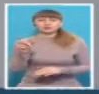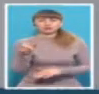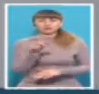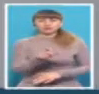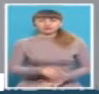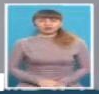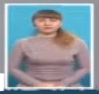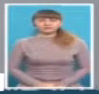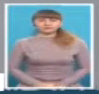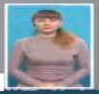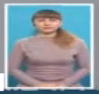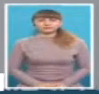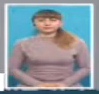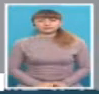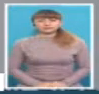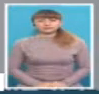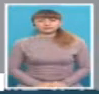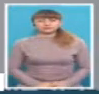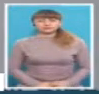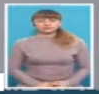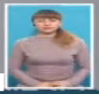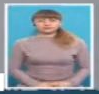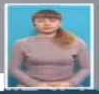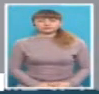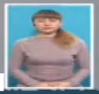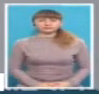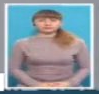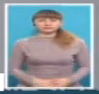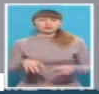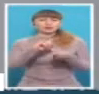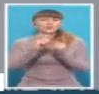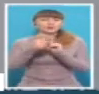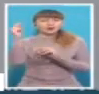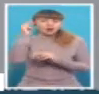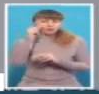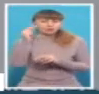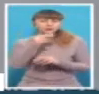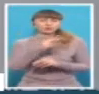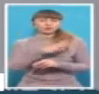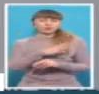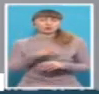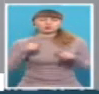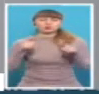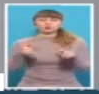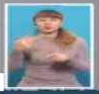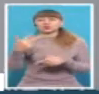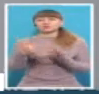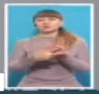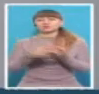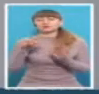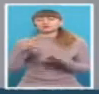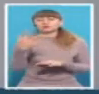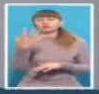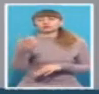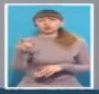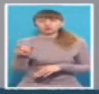Қысқа кәсіби курстардан тағы да 38,5 мың адам. Бұл екінші жаңа мен бойынша. Сонда барлығы болып